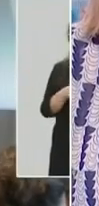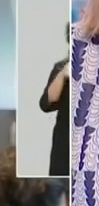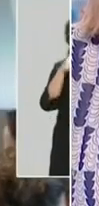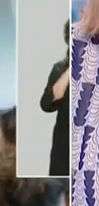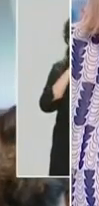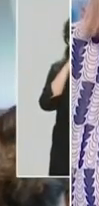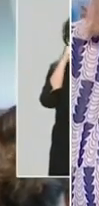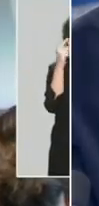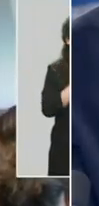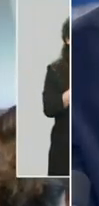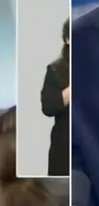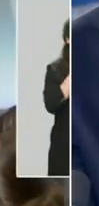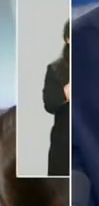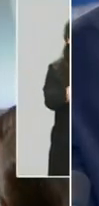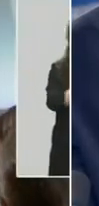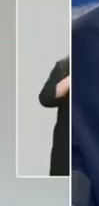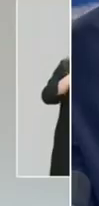marchés de Noël.